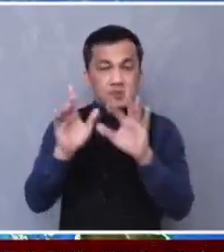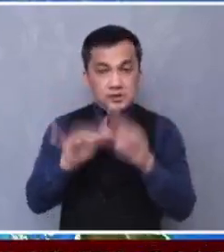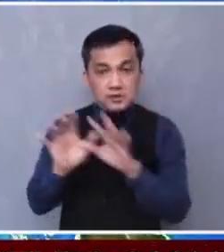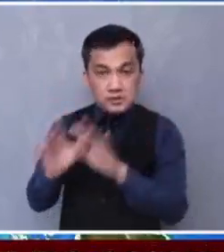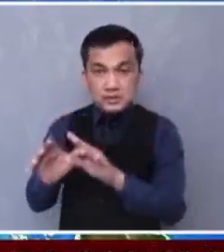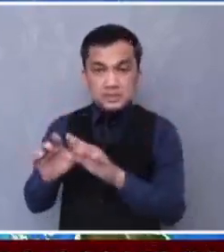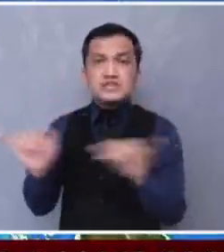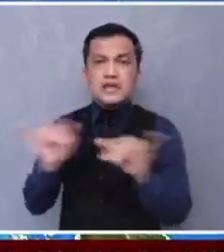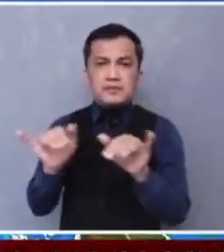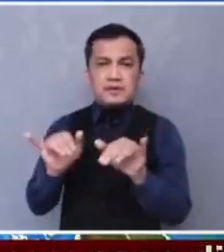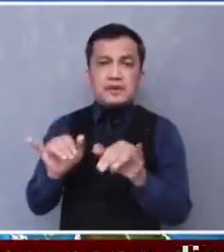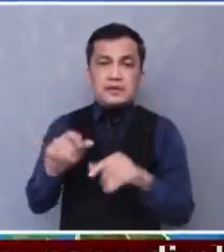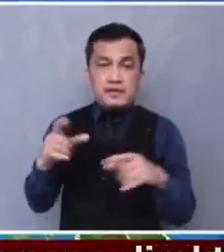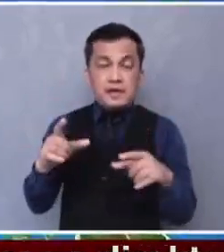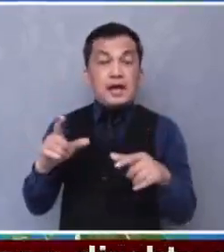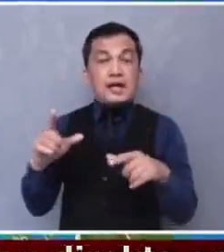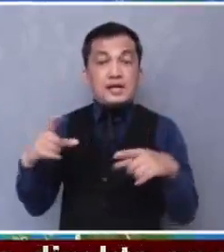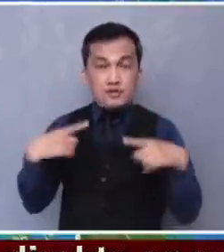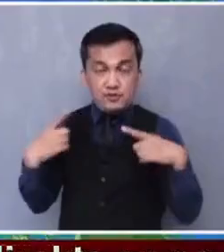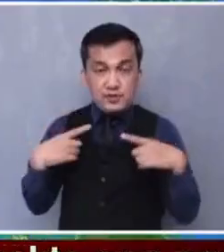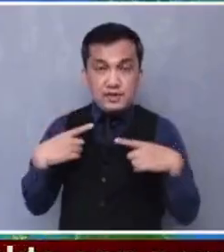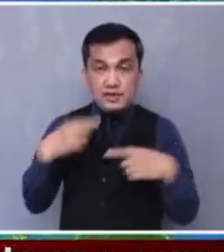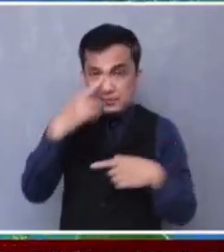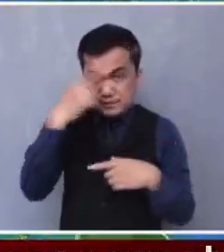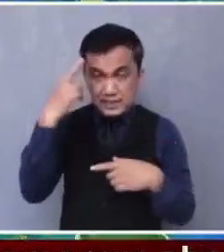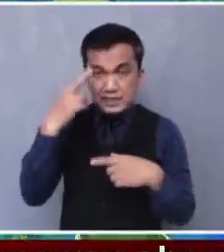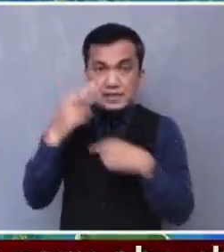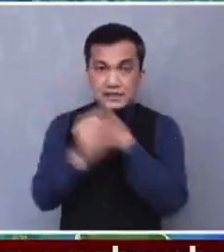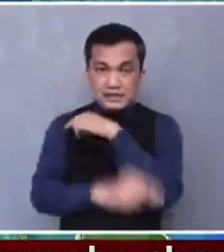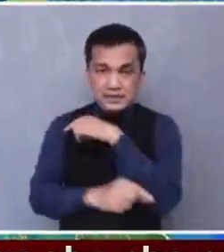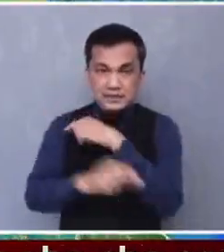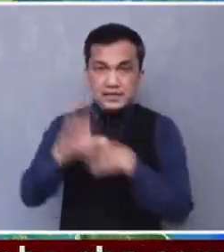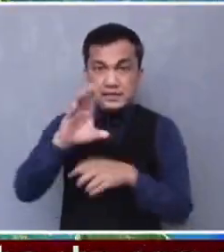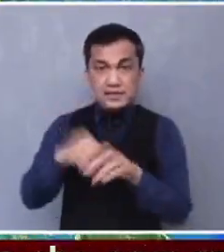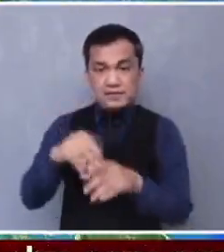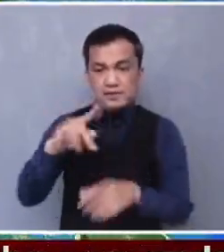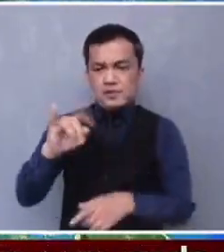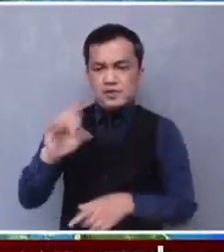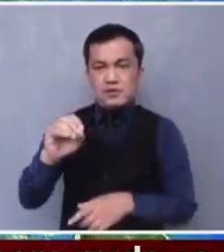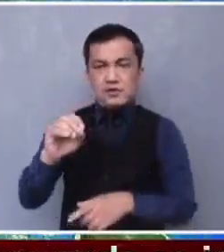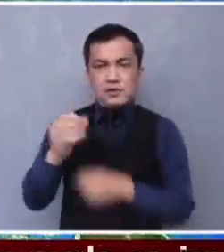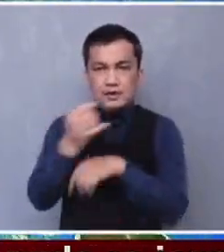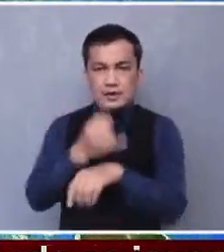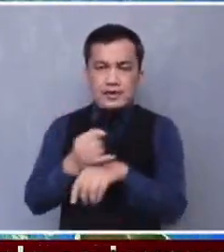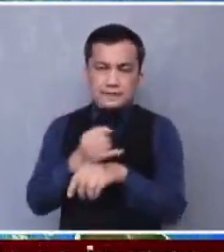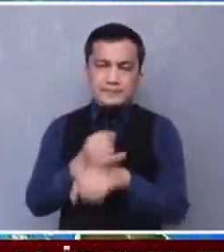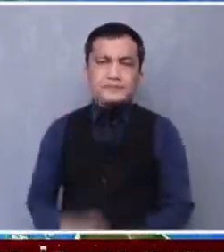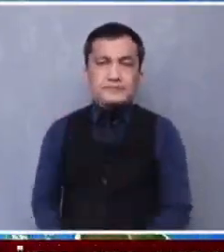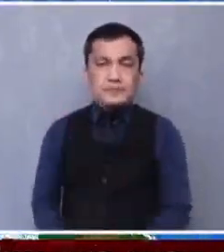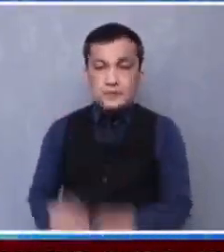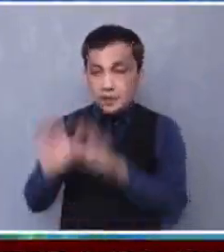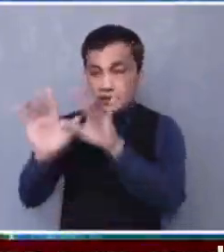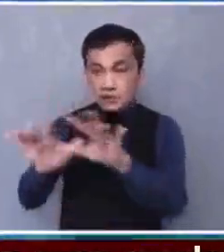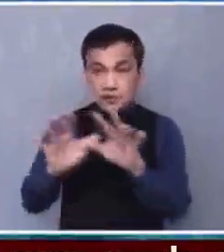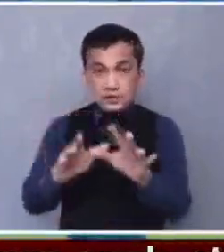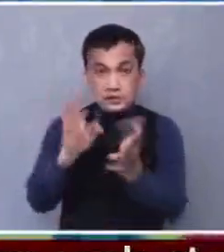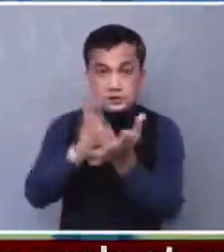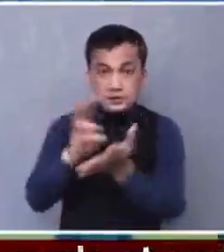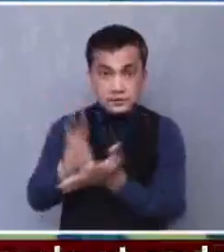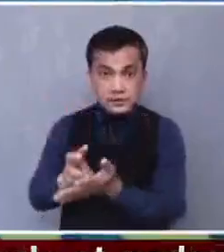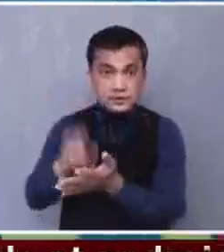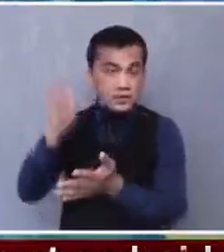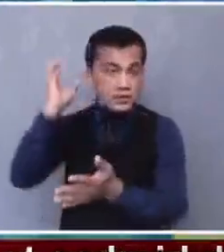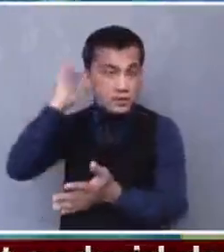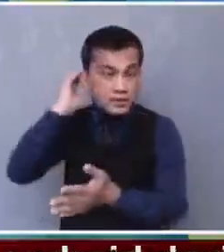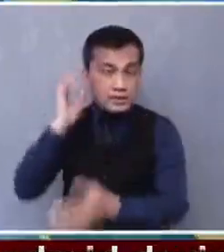Rizal at Northern Quezon, kabilang ang Polillo Island dahil sa shear line. Uulanin naman ang ilang lugar sa Mindanao dahil sa